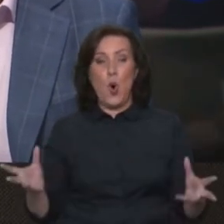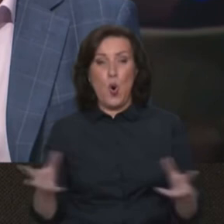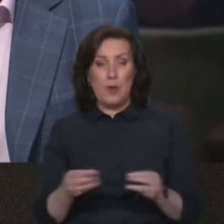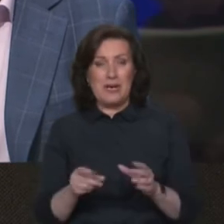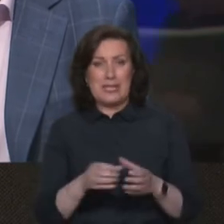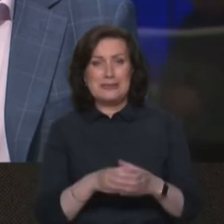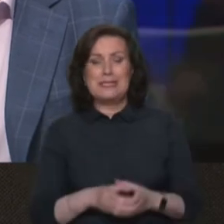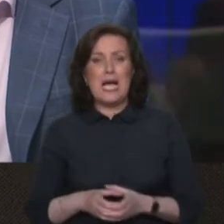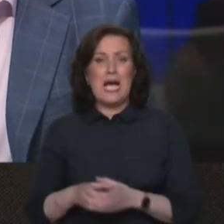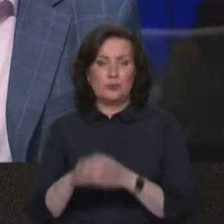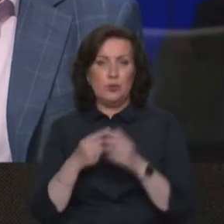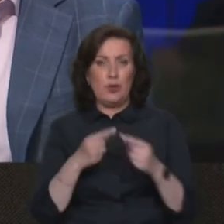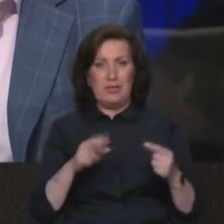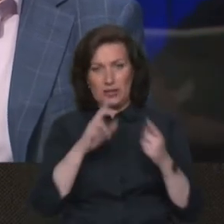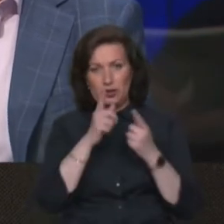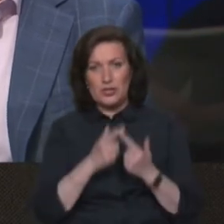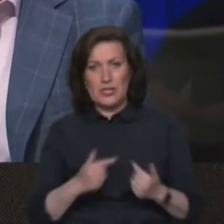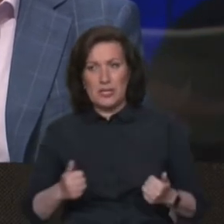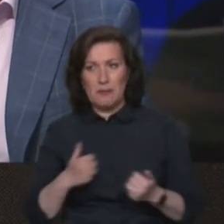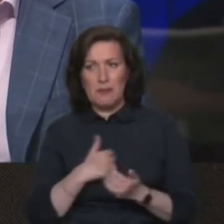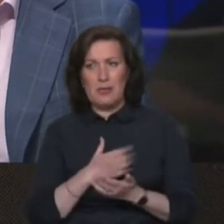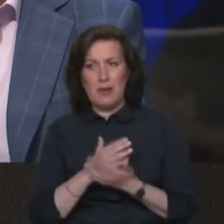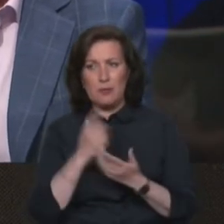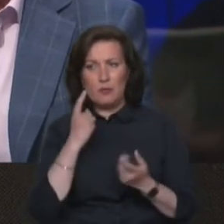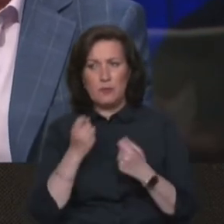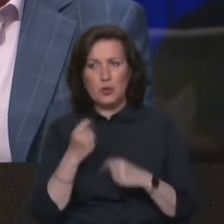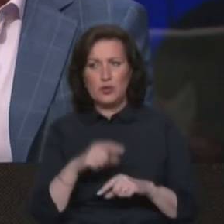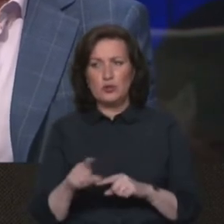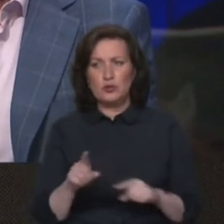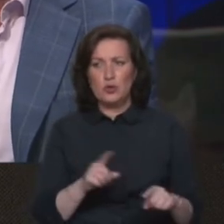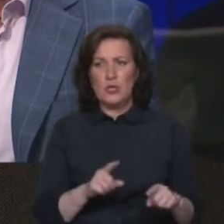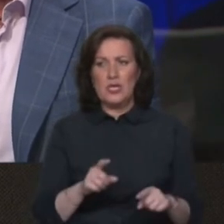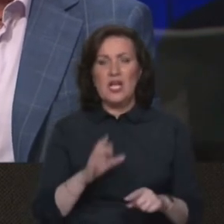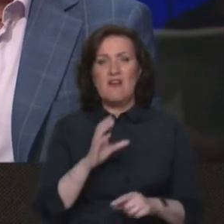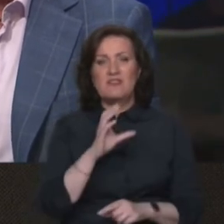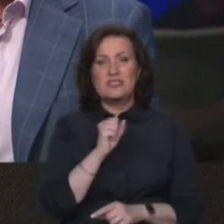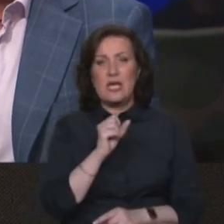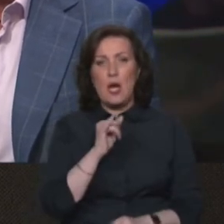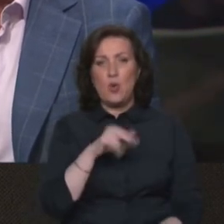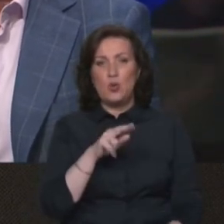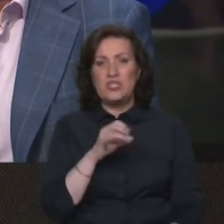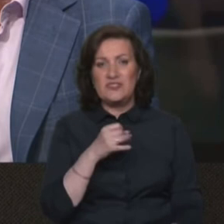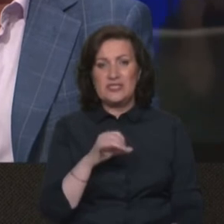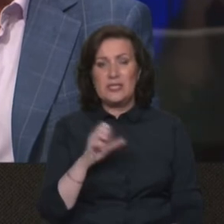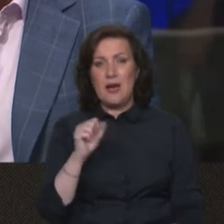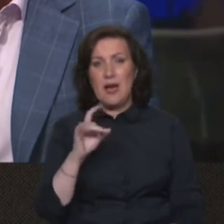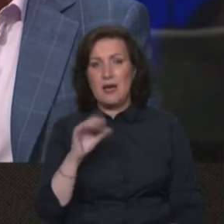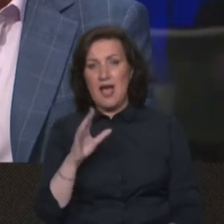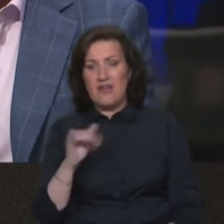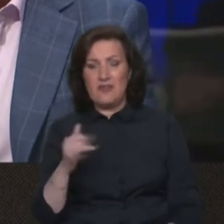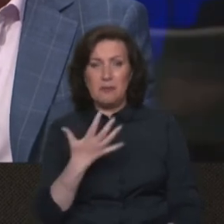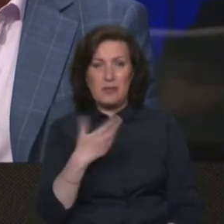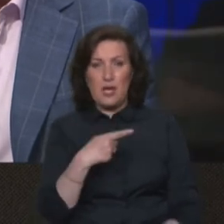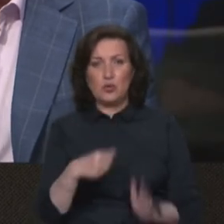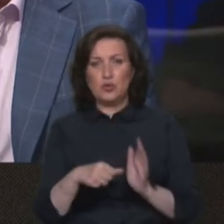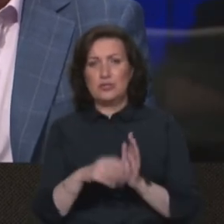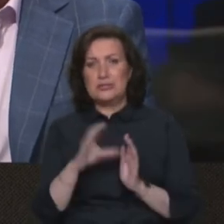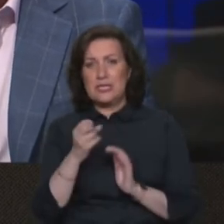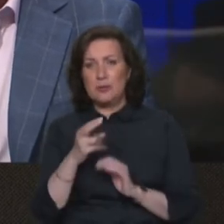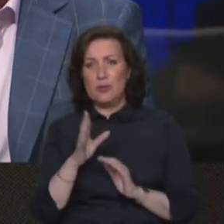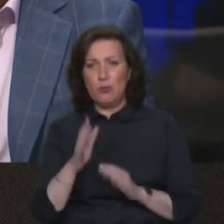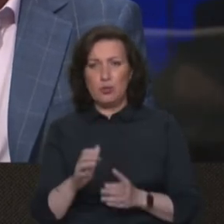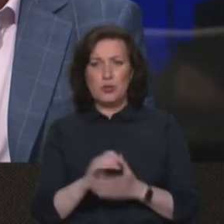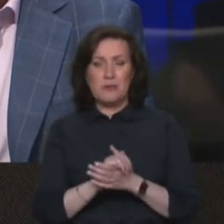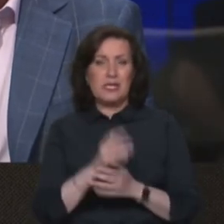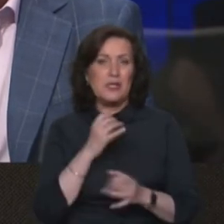з діаспорами інших країн. Ми маємо інформацію про те, що у Саудівській Аравії 5 та 6 серпня проведуть